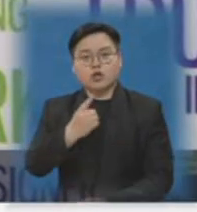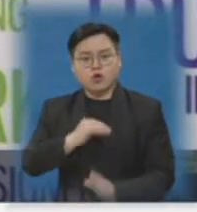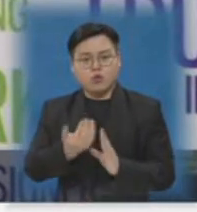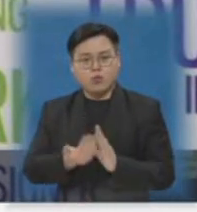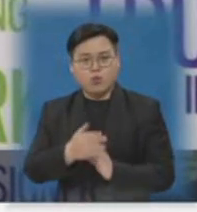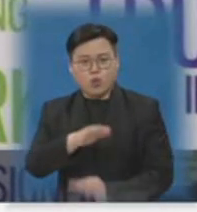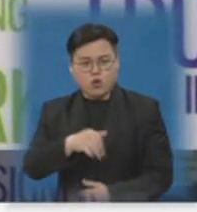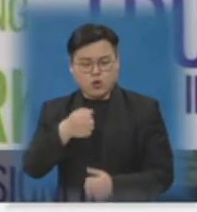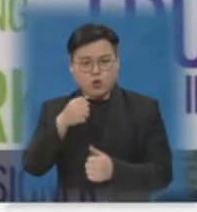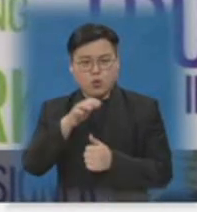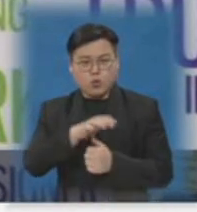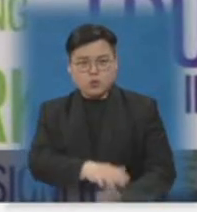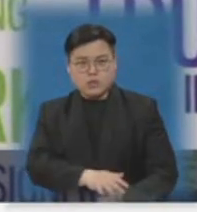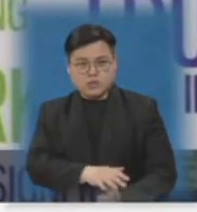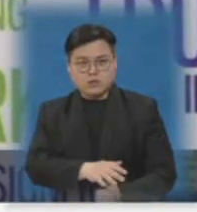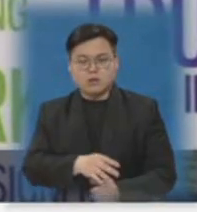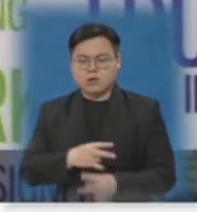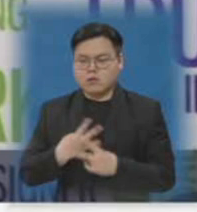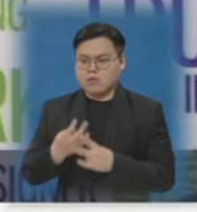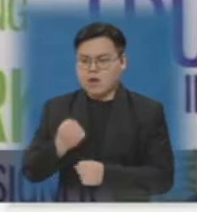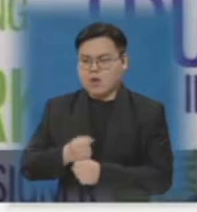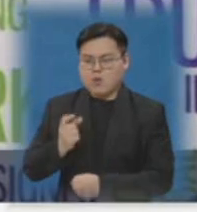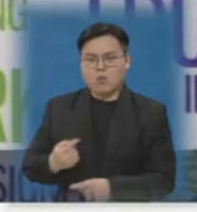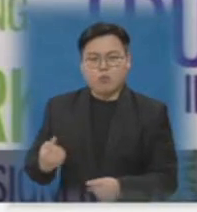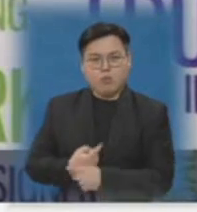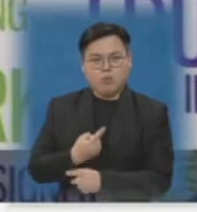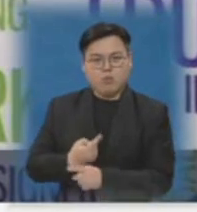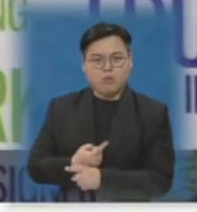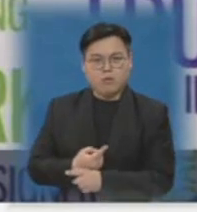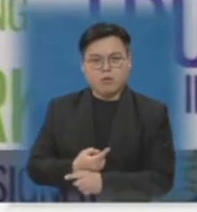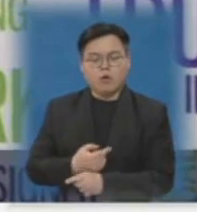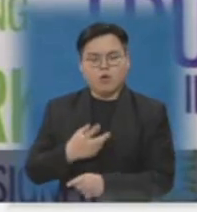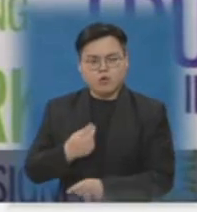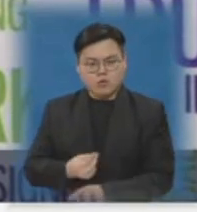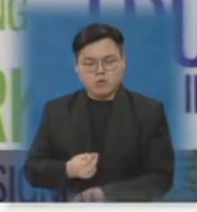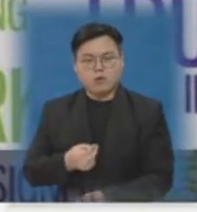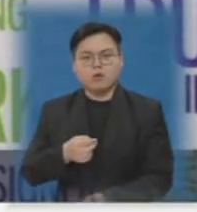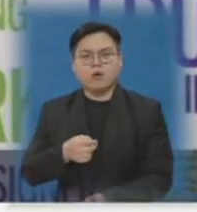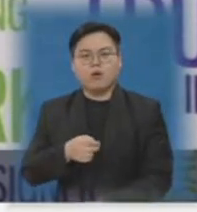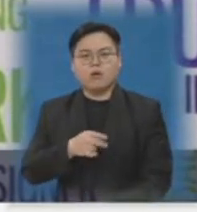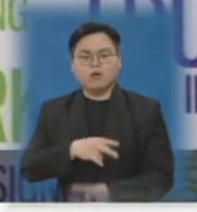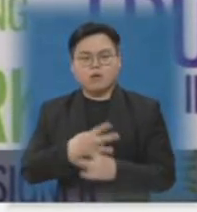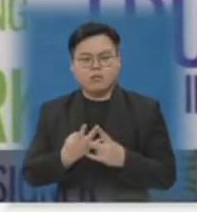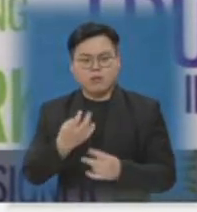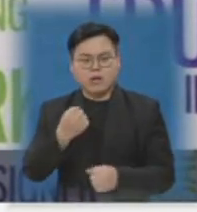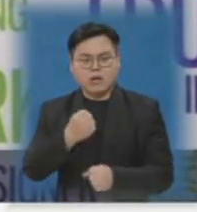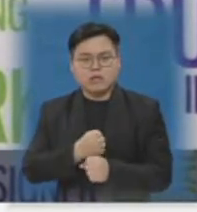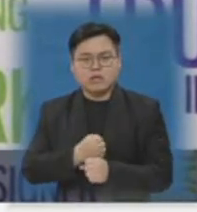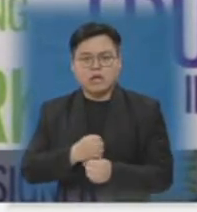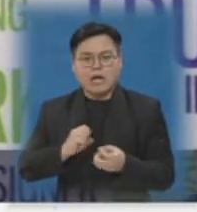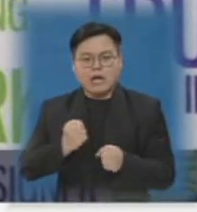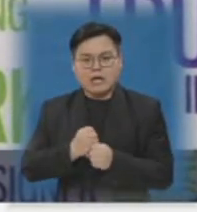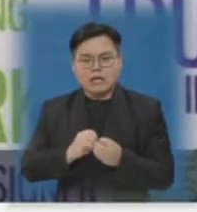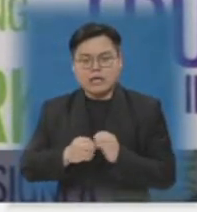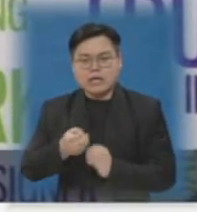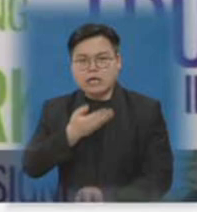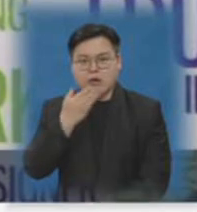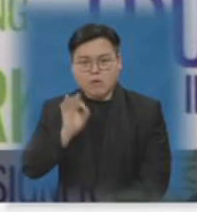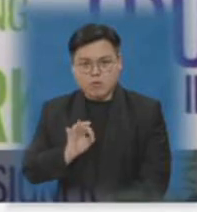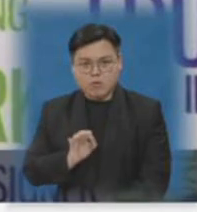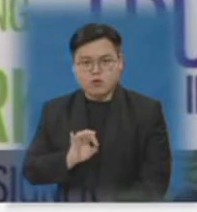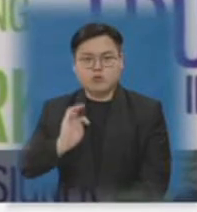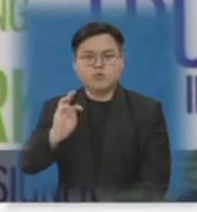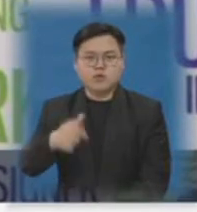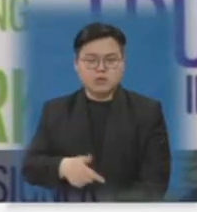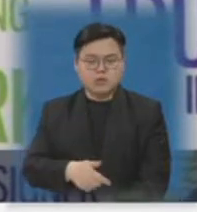нийгмийн ажилтны буруу юм шиг. Тэр нийгмийн ажилтан очоод тэр айлын хүүхдийг өнөөдөр тийм хүчир хилцсэн юм шиг. За зодцсон юм шиг ийм нийгмийн одоо